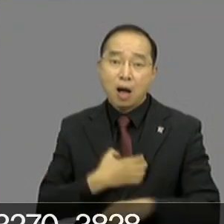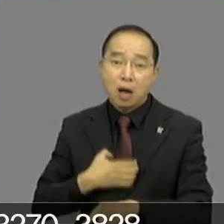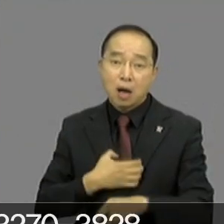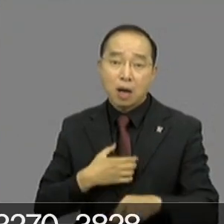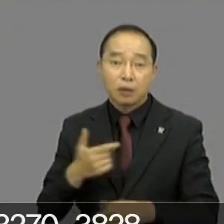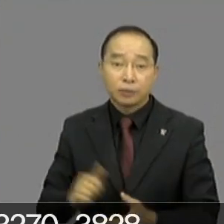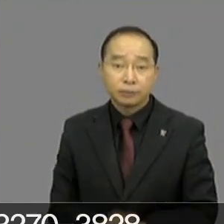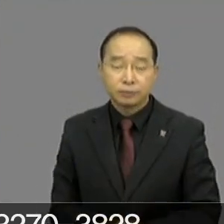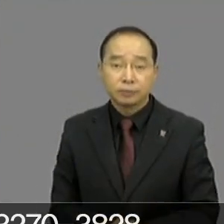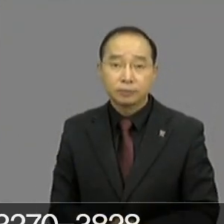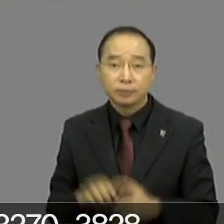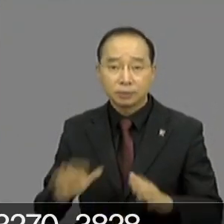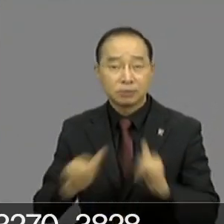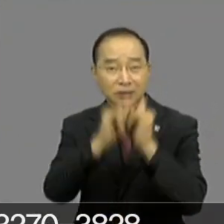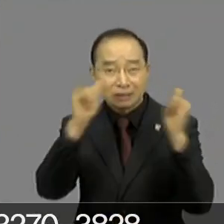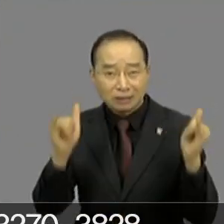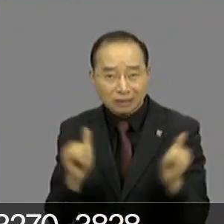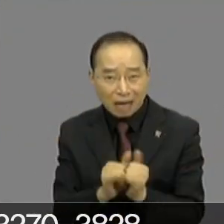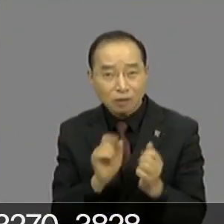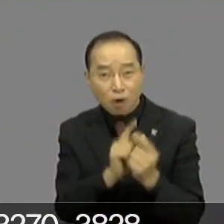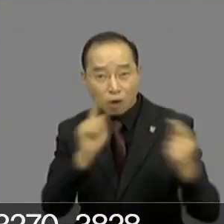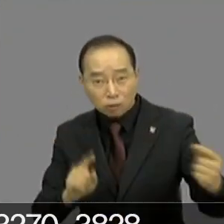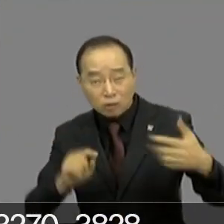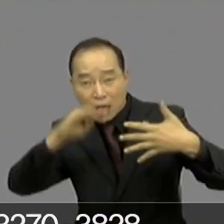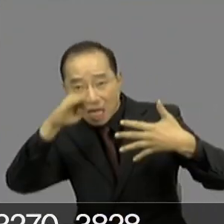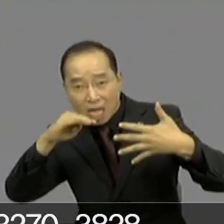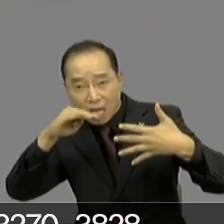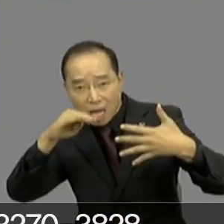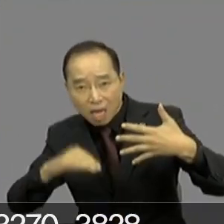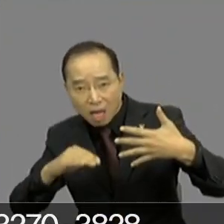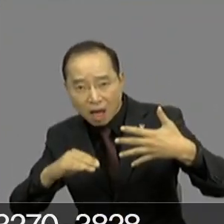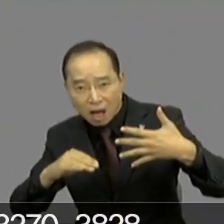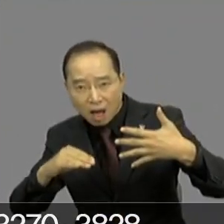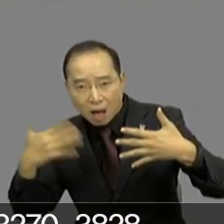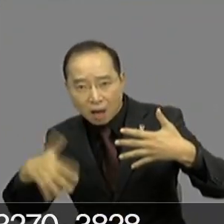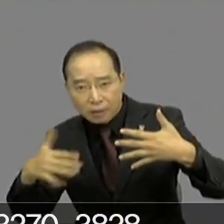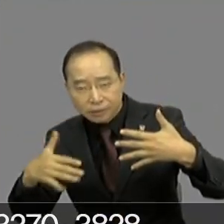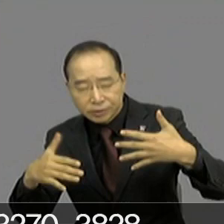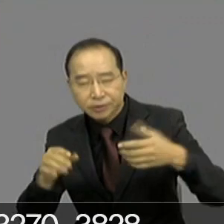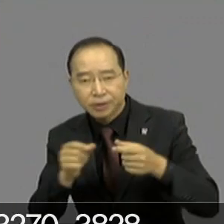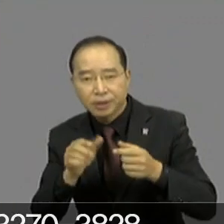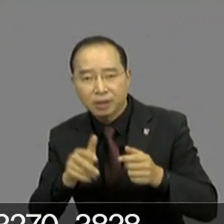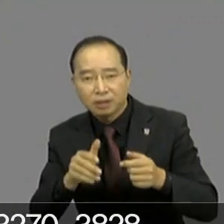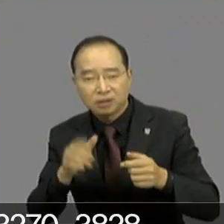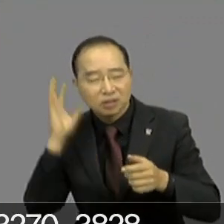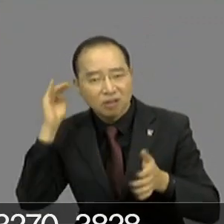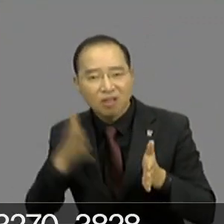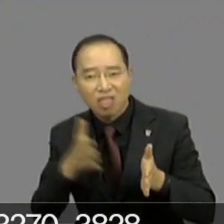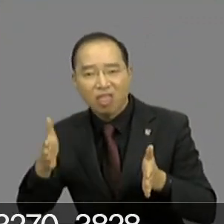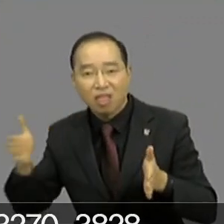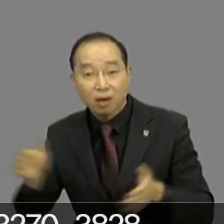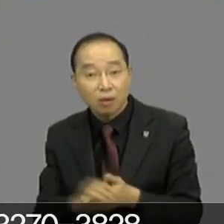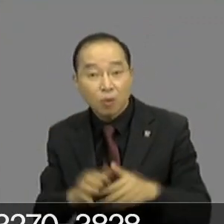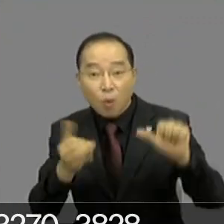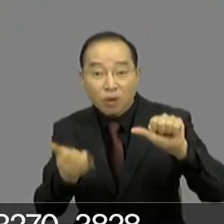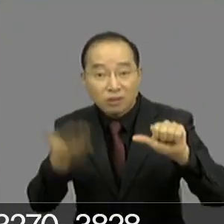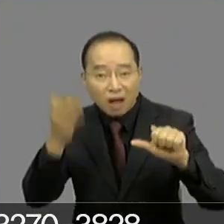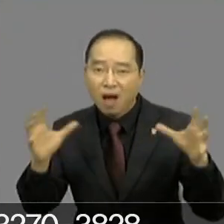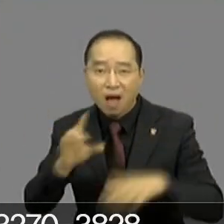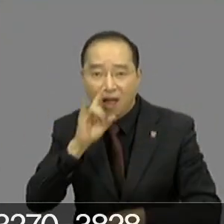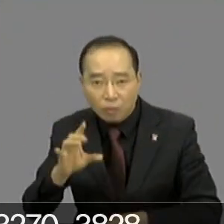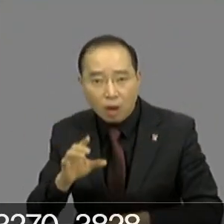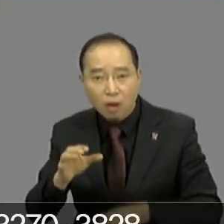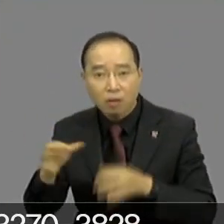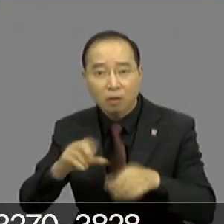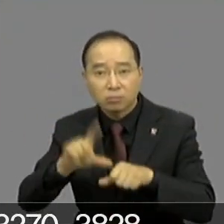특히 이번에 또 현행 사회적 거리 두기가 유지가 되고 5인이상 4 총무 임금 지나 영업시간 제한 이런게 계속 나오면서